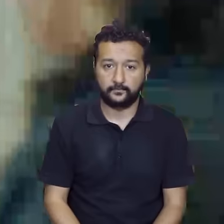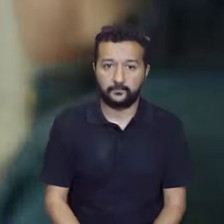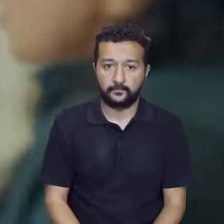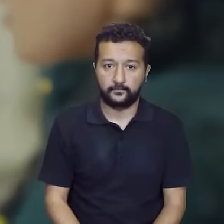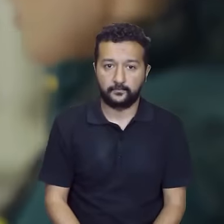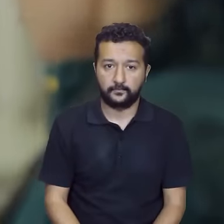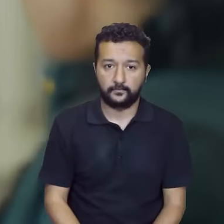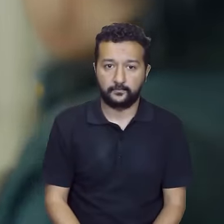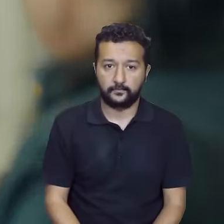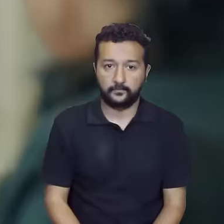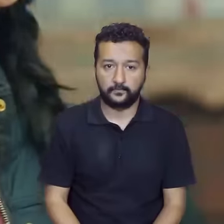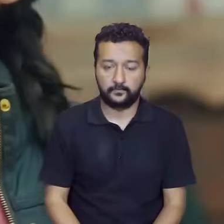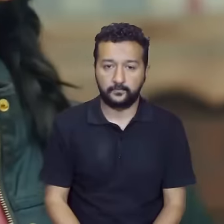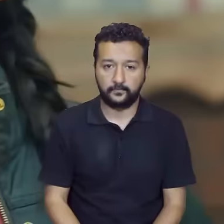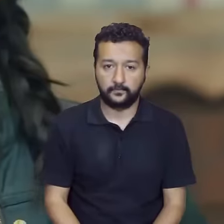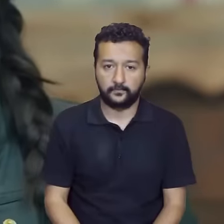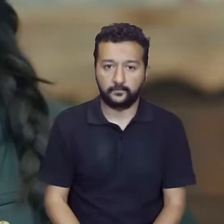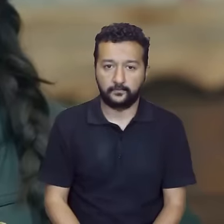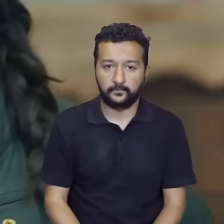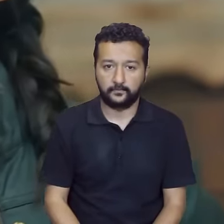şişirip kaldı.